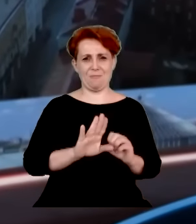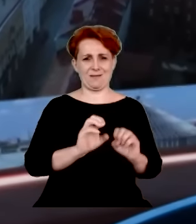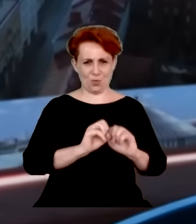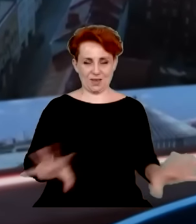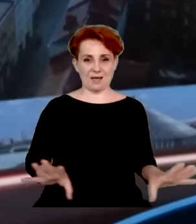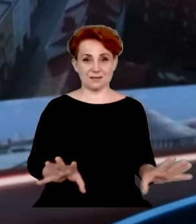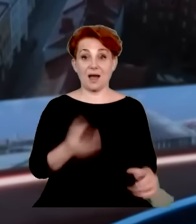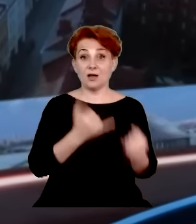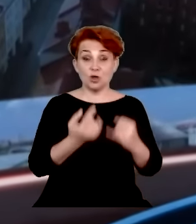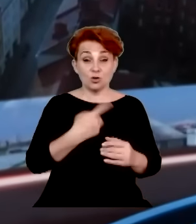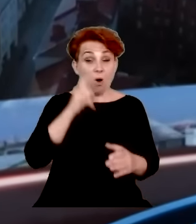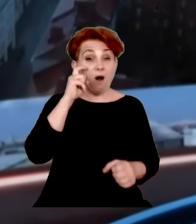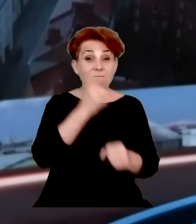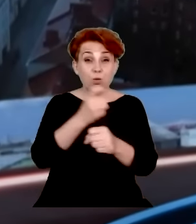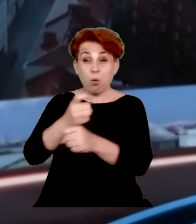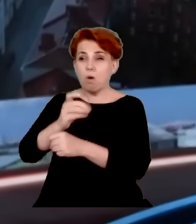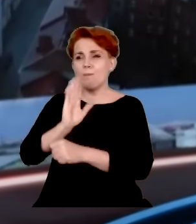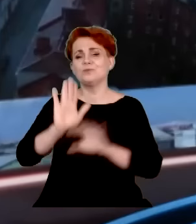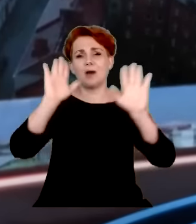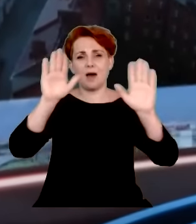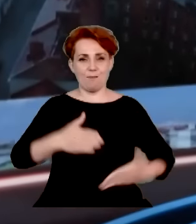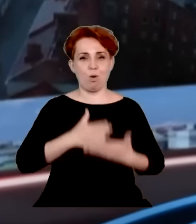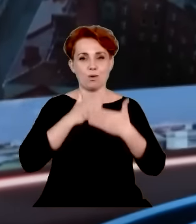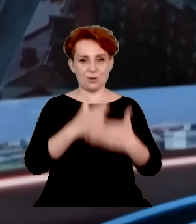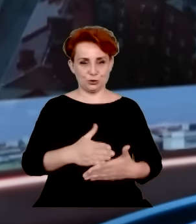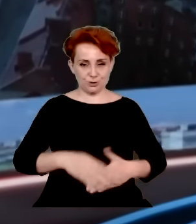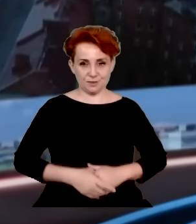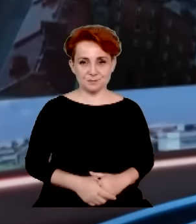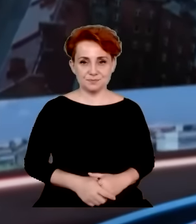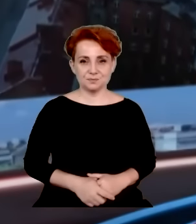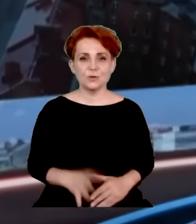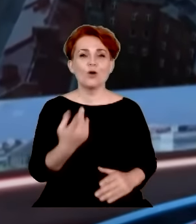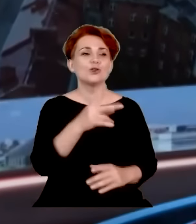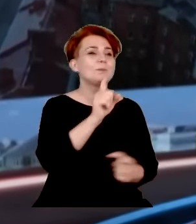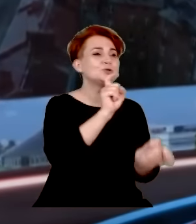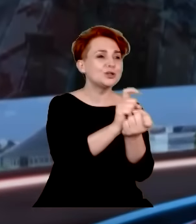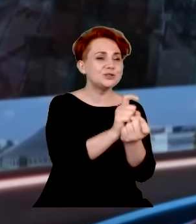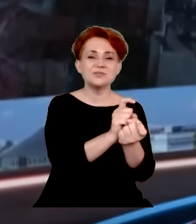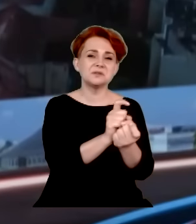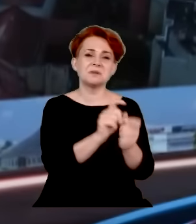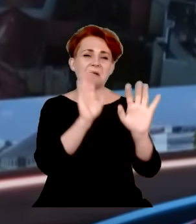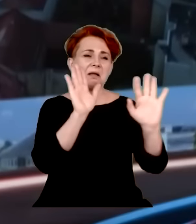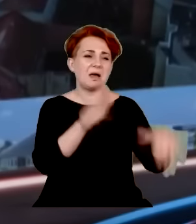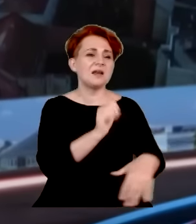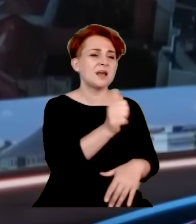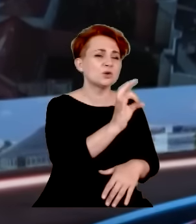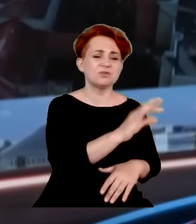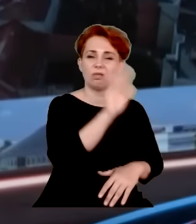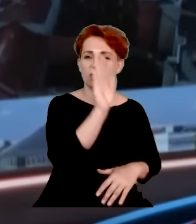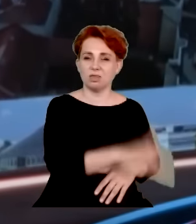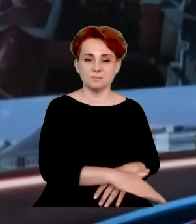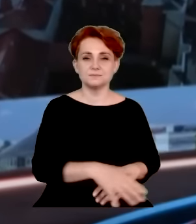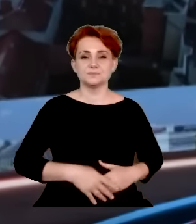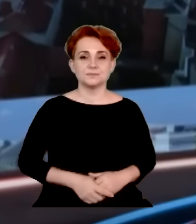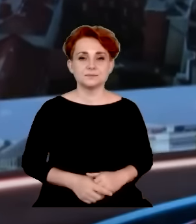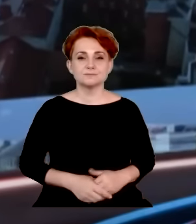przysparzać nam wrogów, to damy radę. Jakość tych, pożal się Boże, przeciwników jest zresztą mierna. Obnażymy ich w Ekspresie Plus.